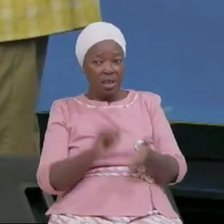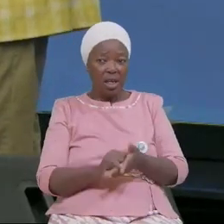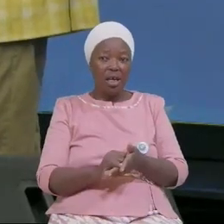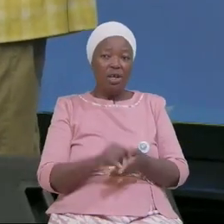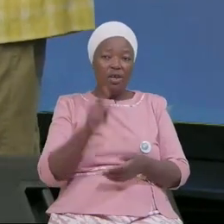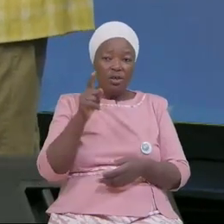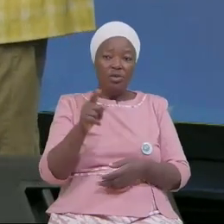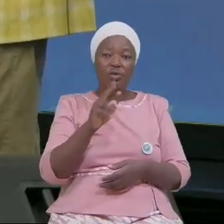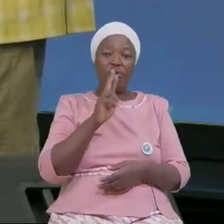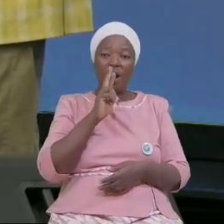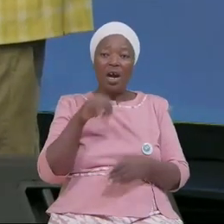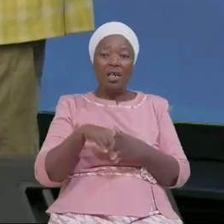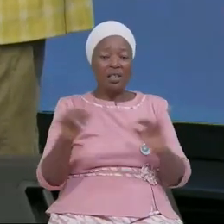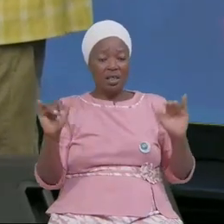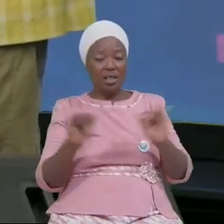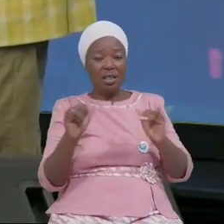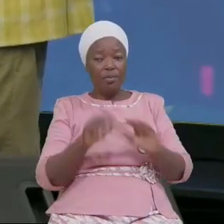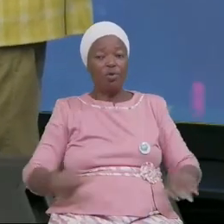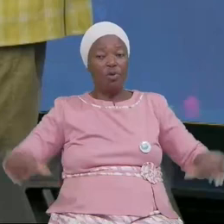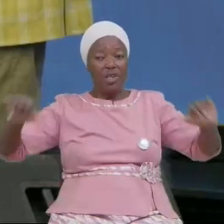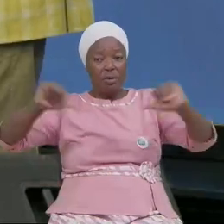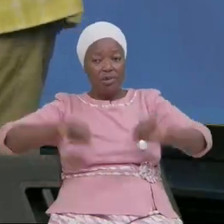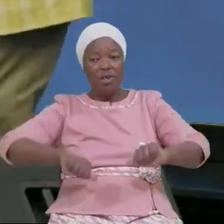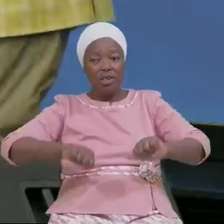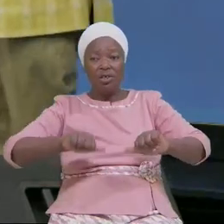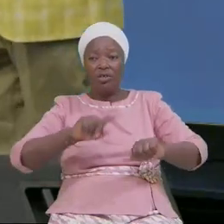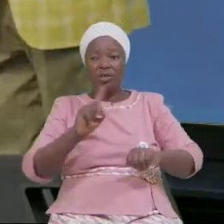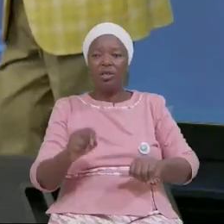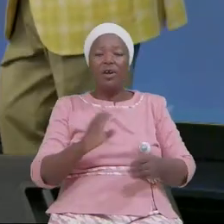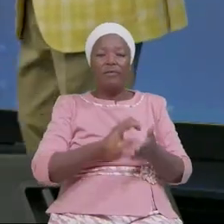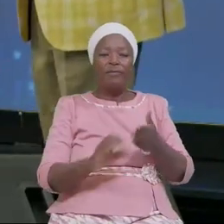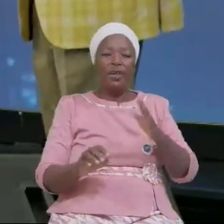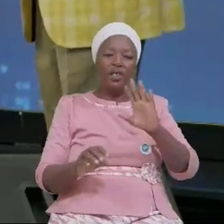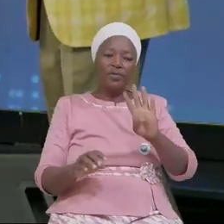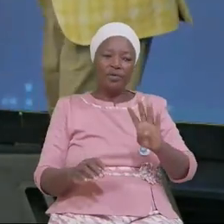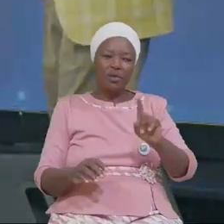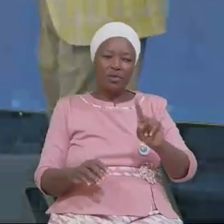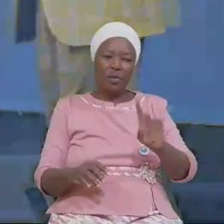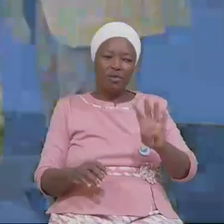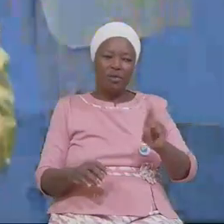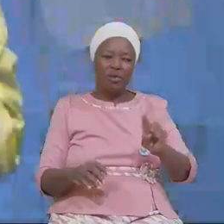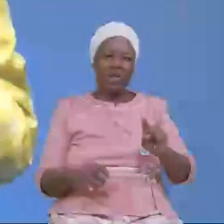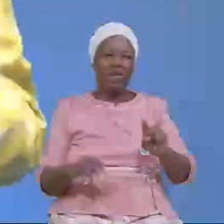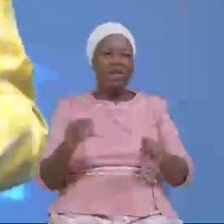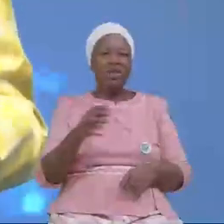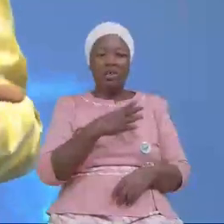même condamnation, verset 41. Pour nous, toi et